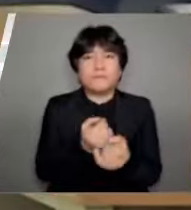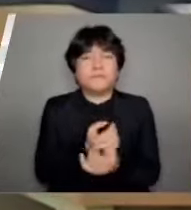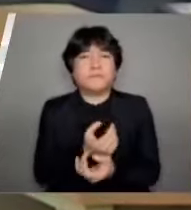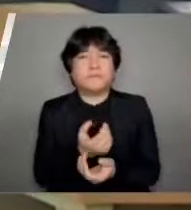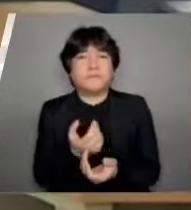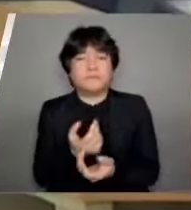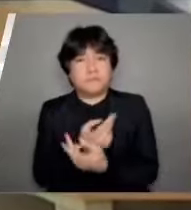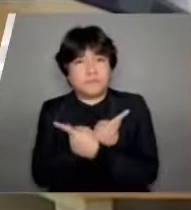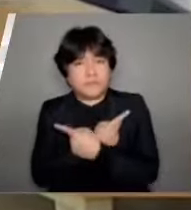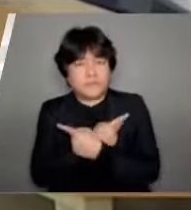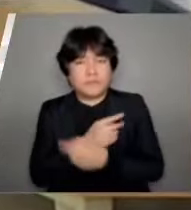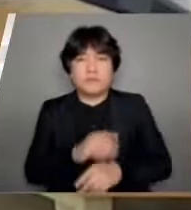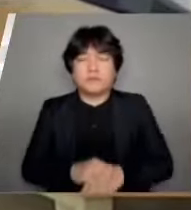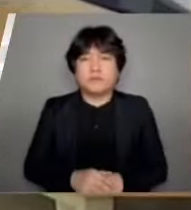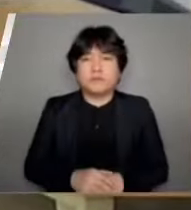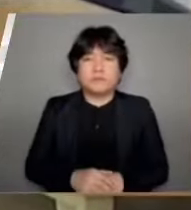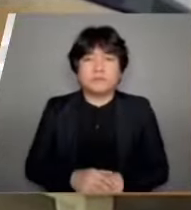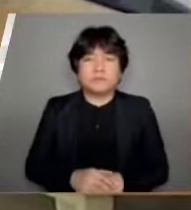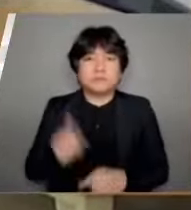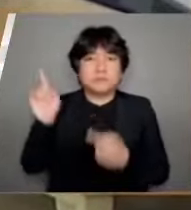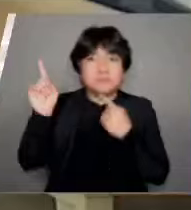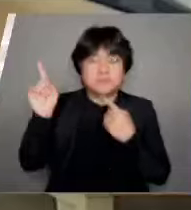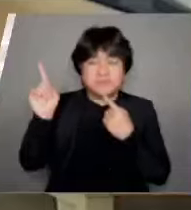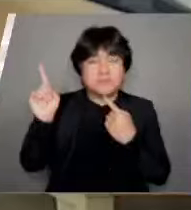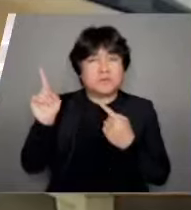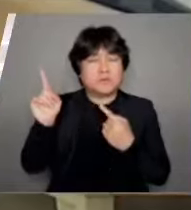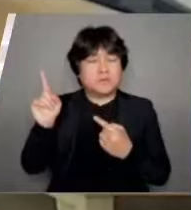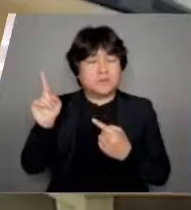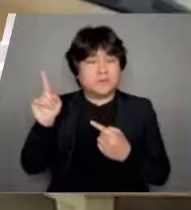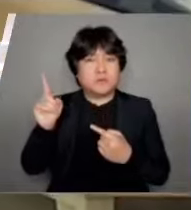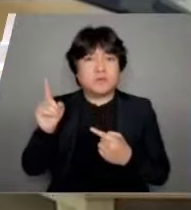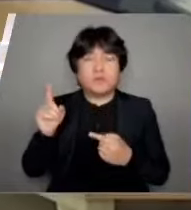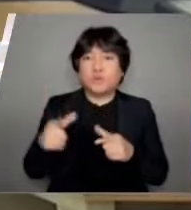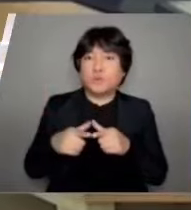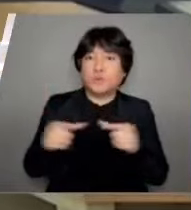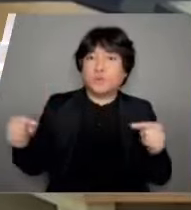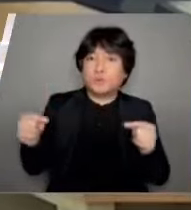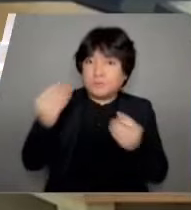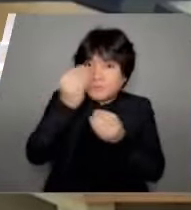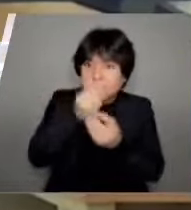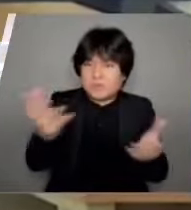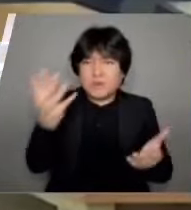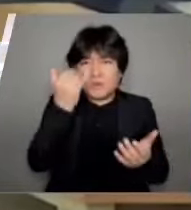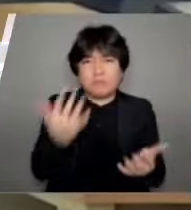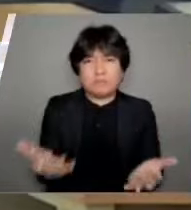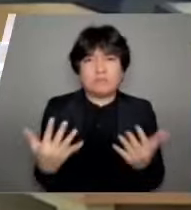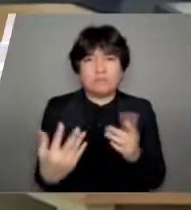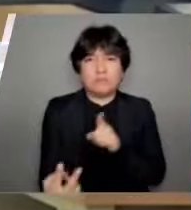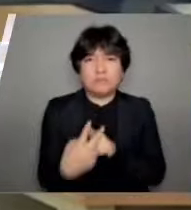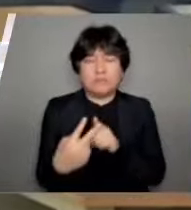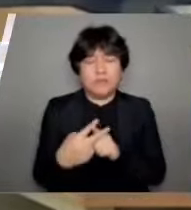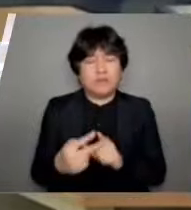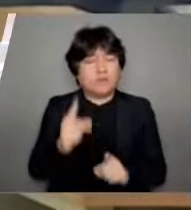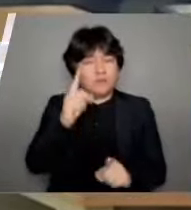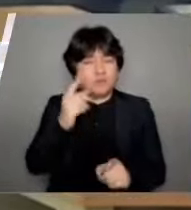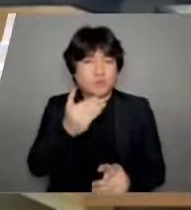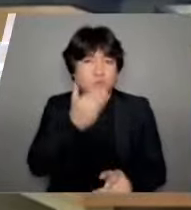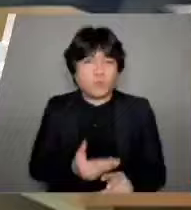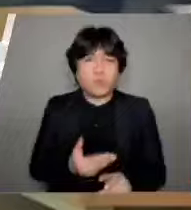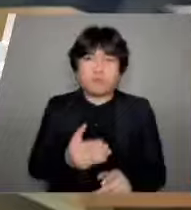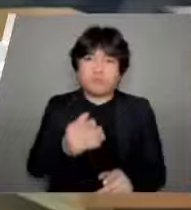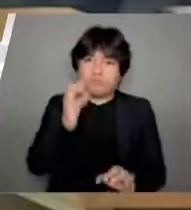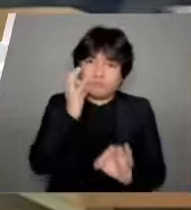masipag, mapag-aruga, masigla at masiyahin. Ilan lang sa mga katangian ng mga overseas Filipino workers na talaga namang hinahangaan